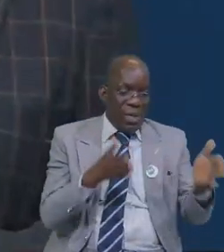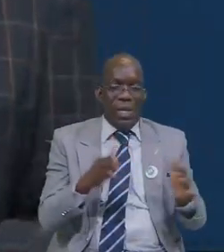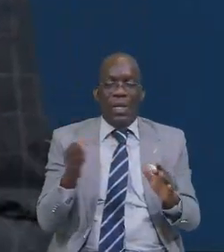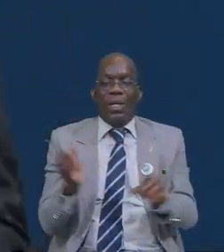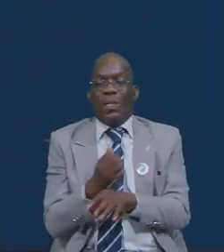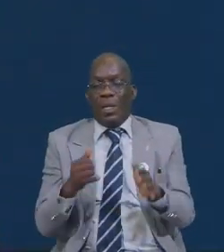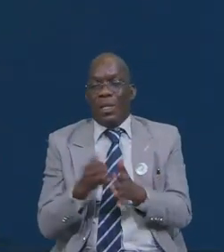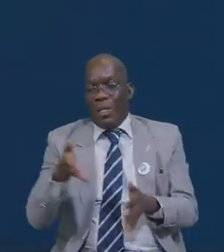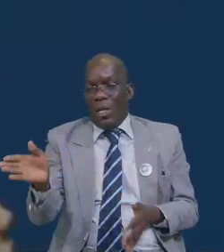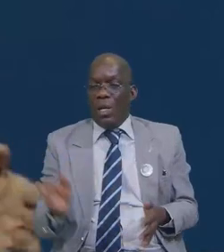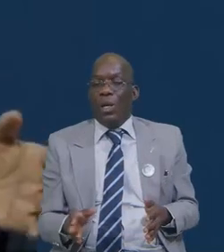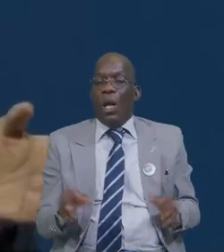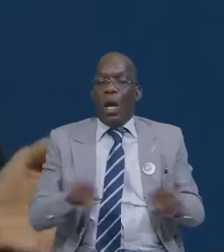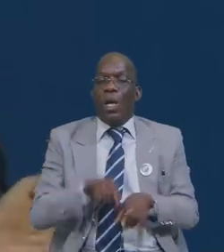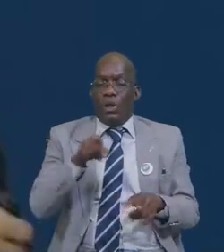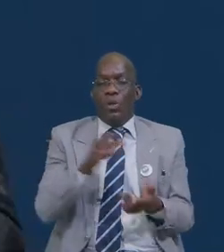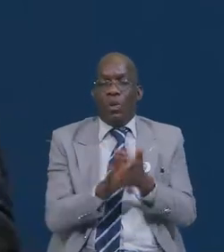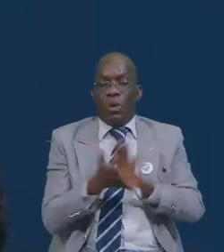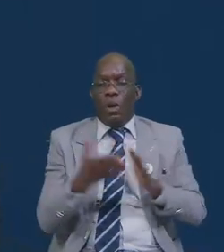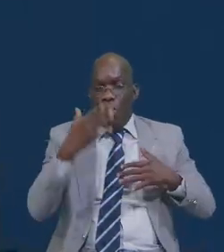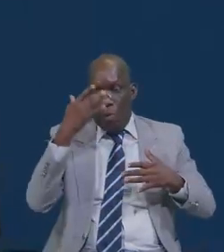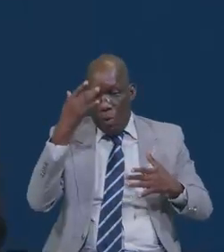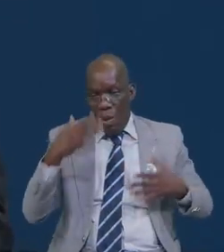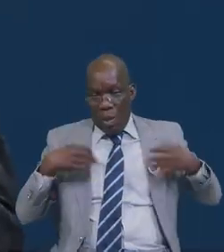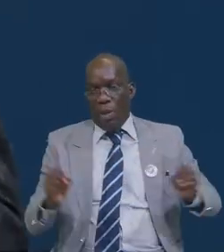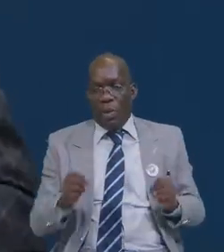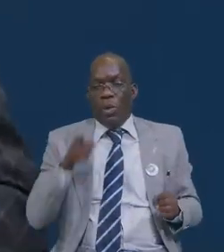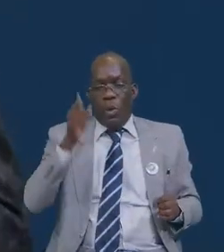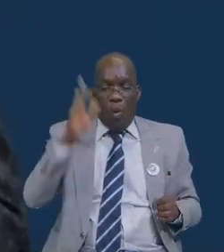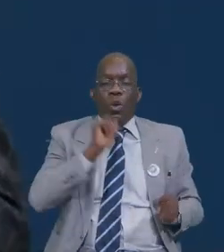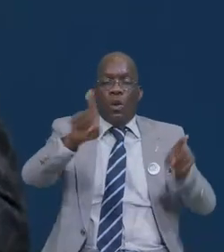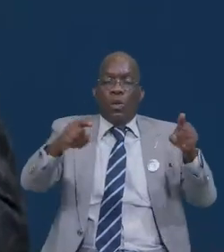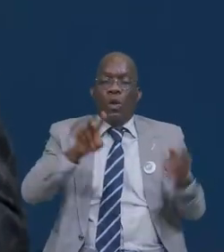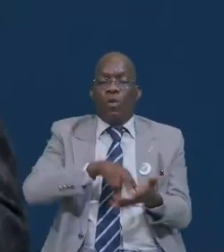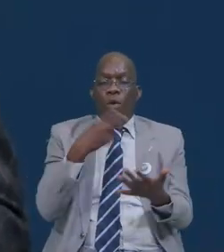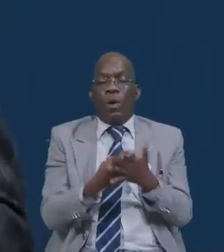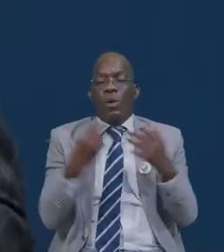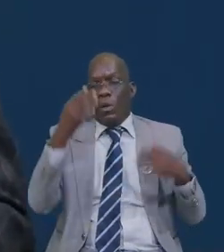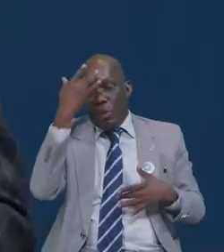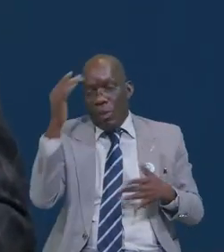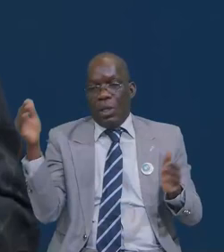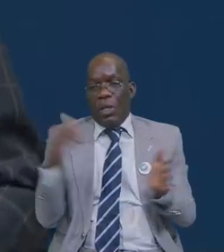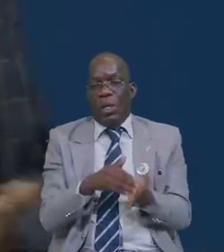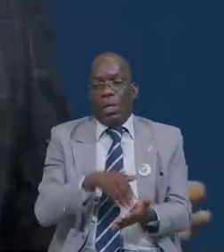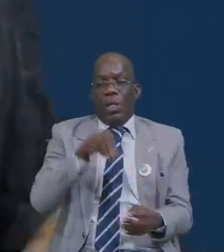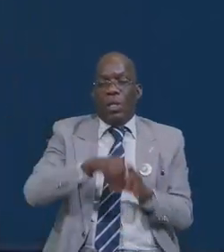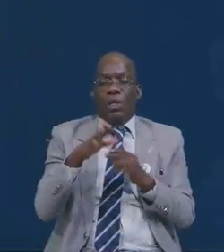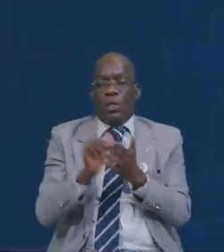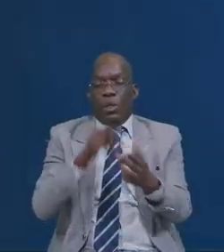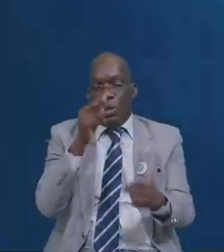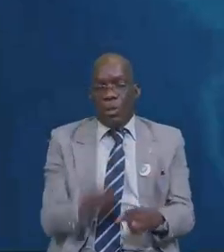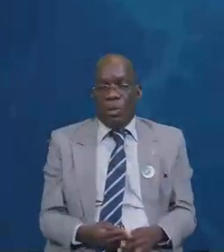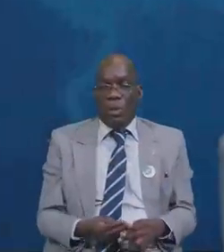pas ici. Comme tu es guéri ce soir, tu ne retomberas plus malade dans la même maladie au nom de